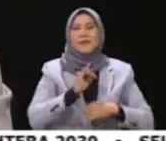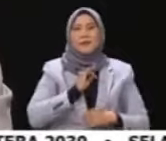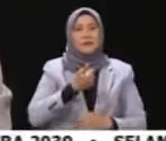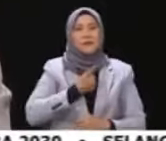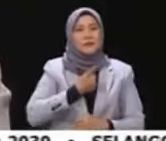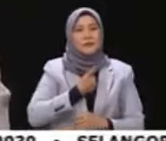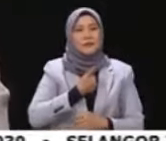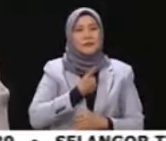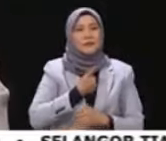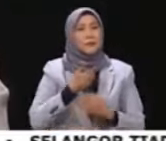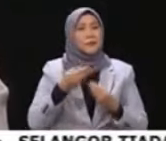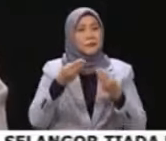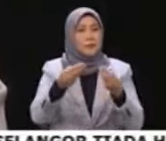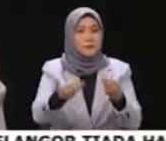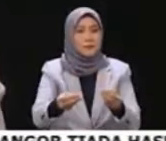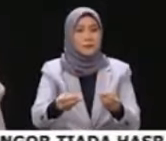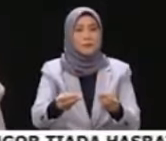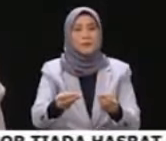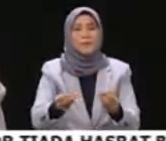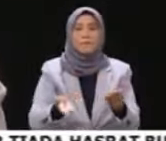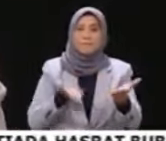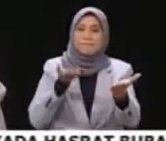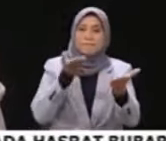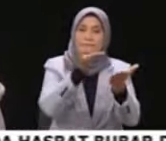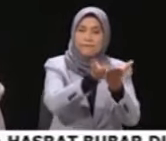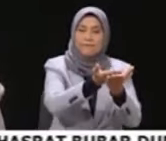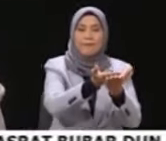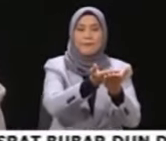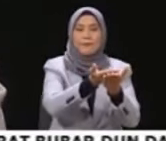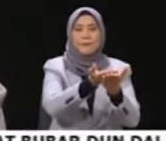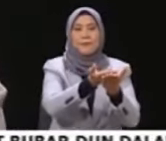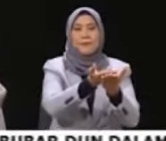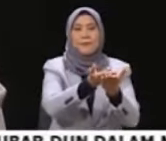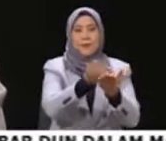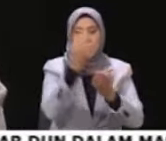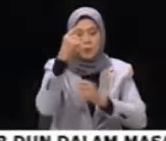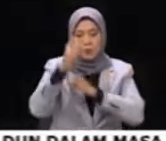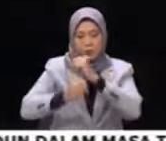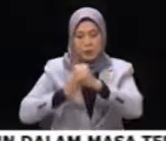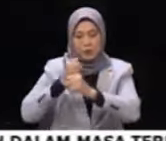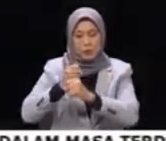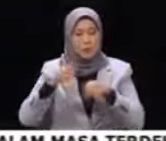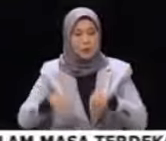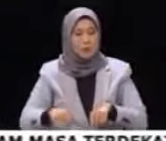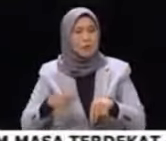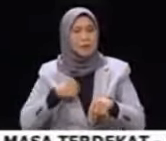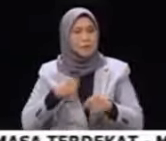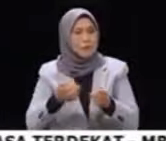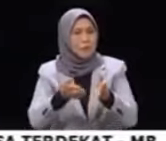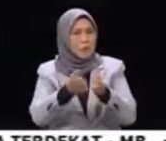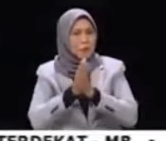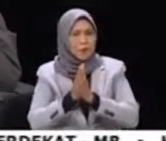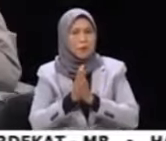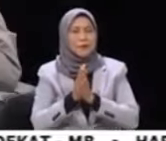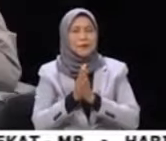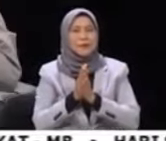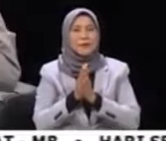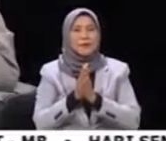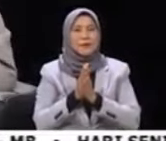sendiri pun telah pun memberikan cadangan, pandangan untuk tahun ini, saya minta sekurang-kurangnya